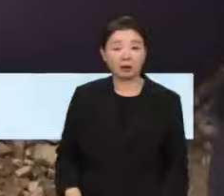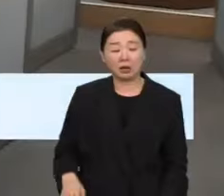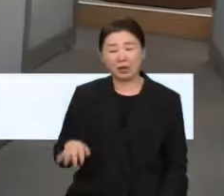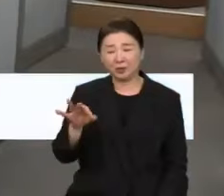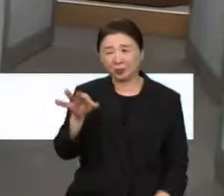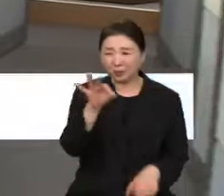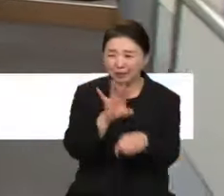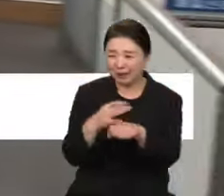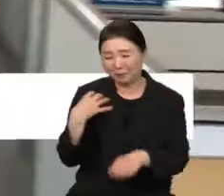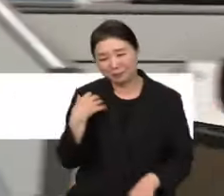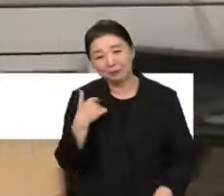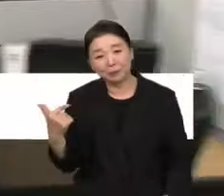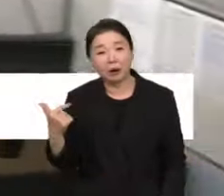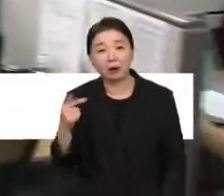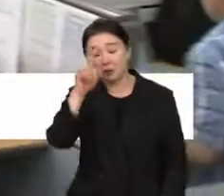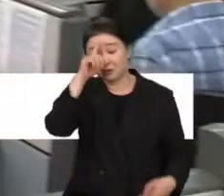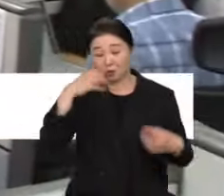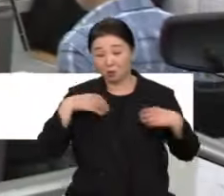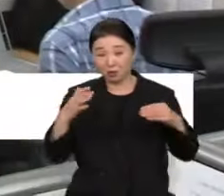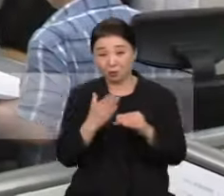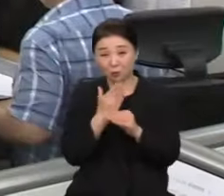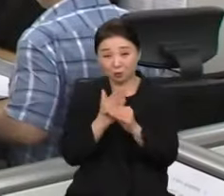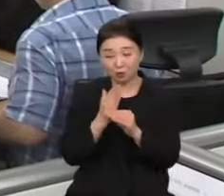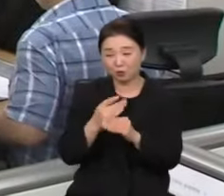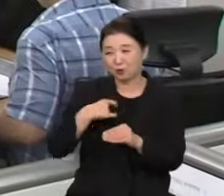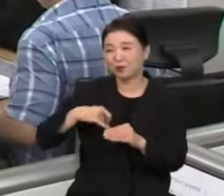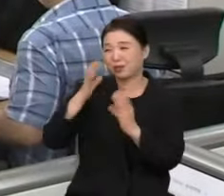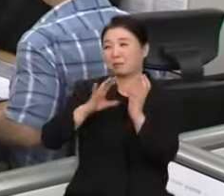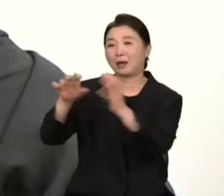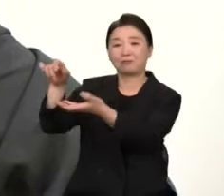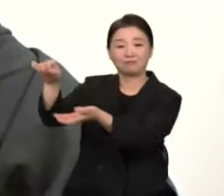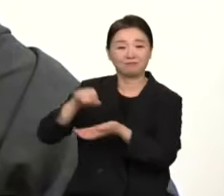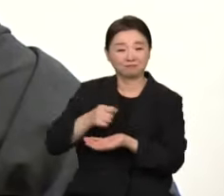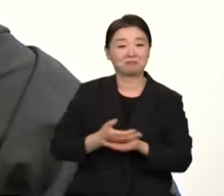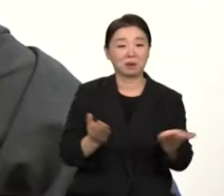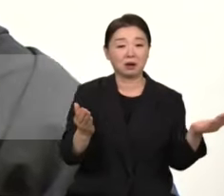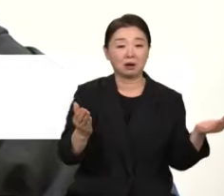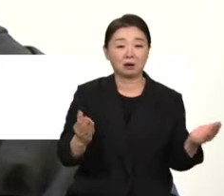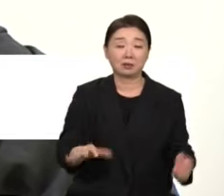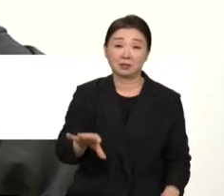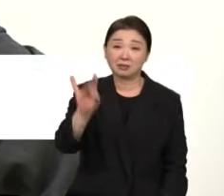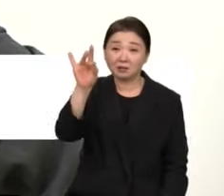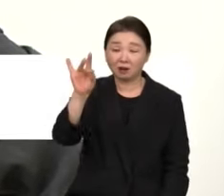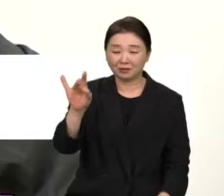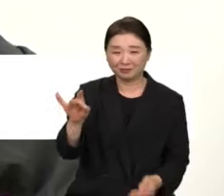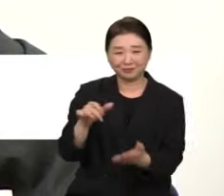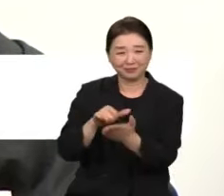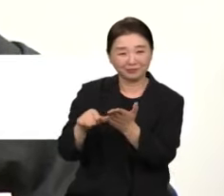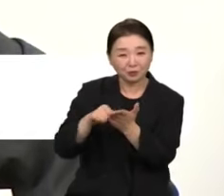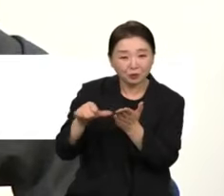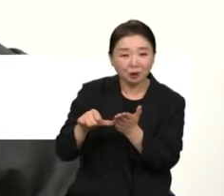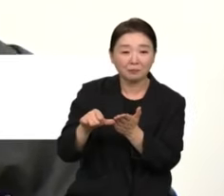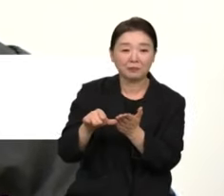커지자 정부는 이번 주 안에 중국산 배추를 들여오기로 했습니다. 초도 물량은 숫자는